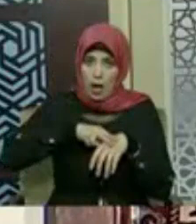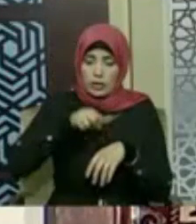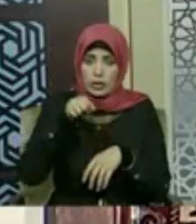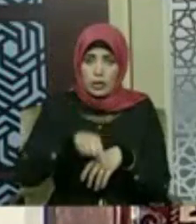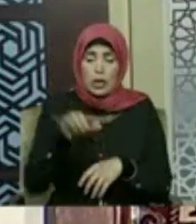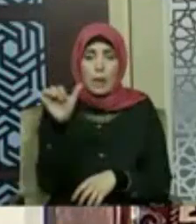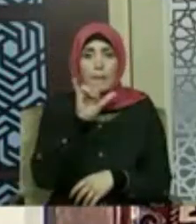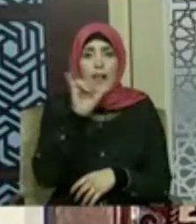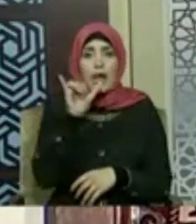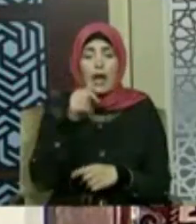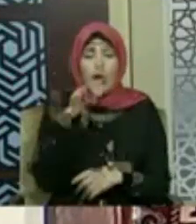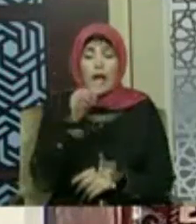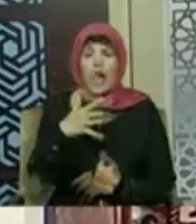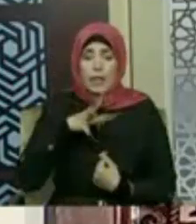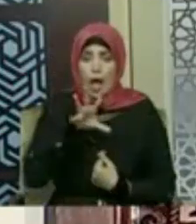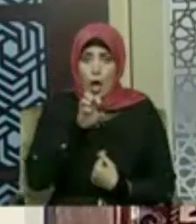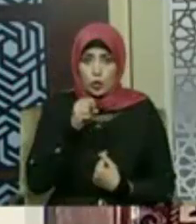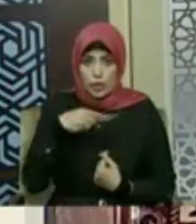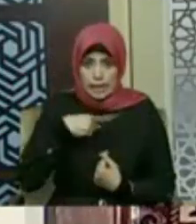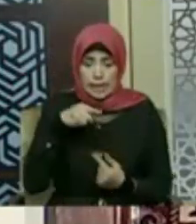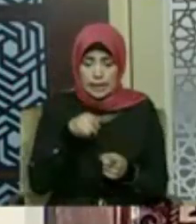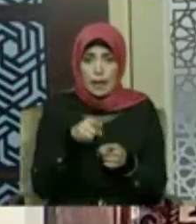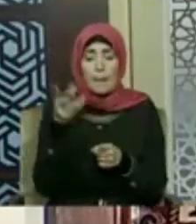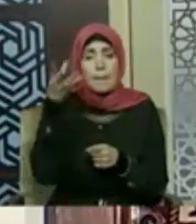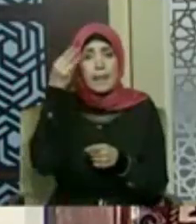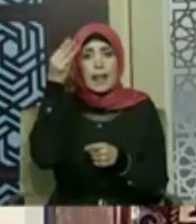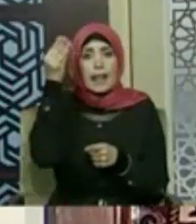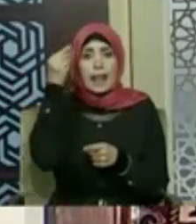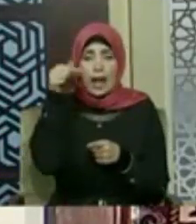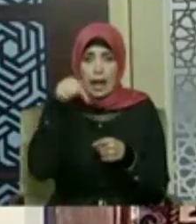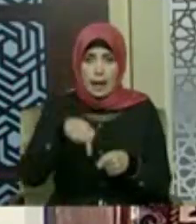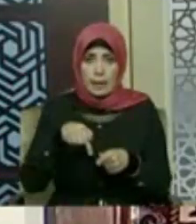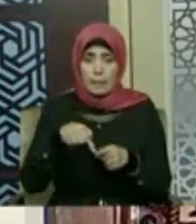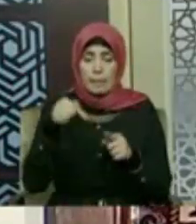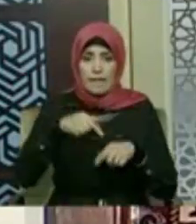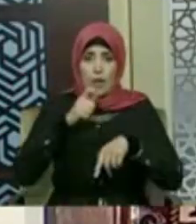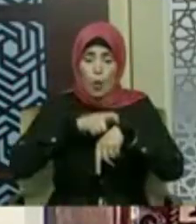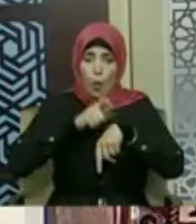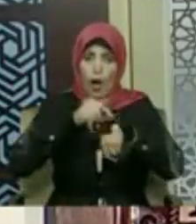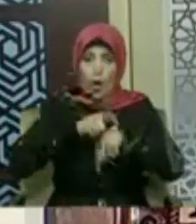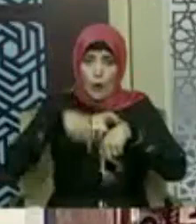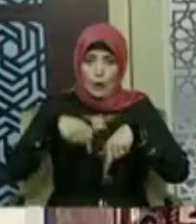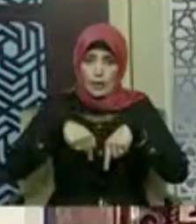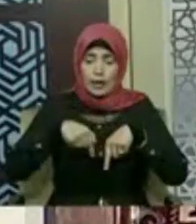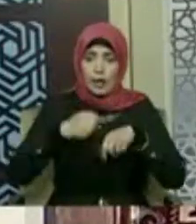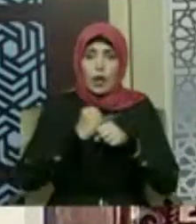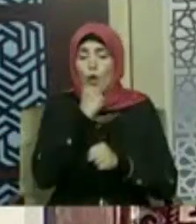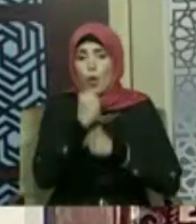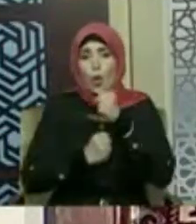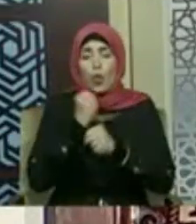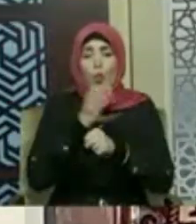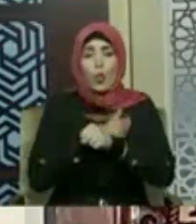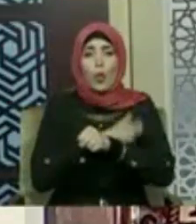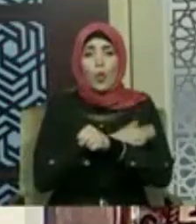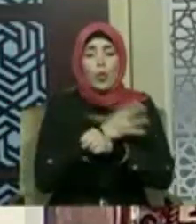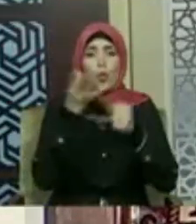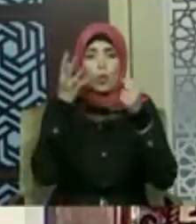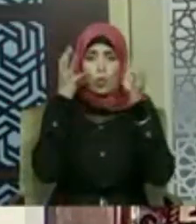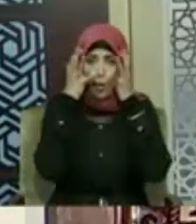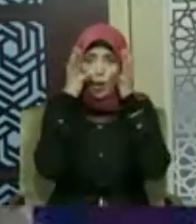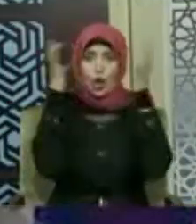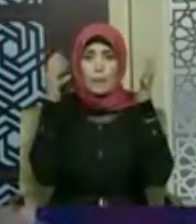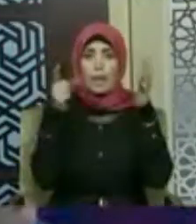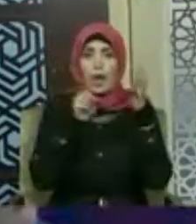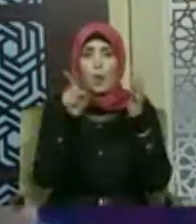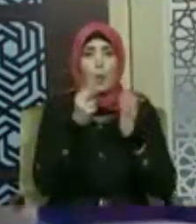ما نحتاج إليه من العلم في هذا التوقيت، جهود العلماء